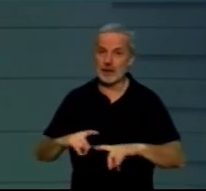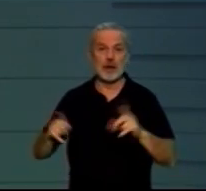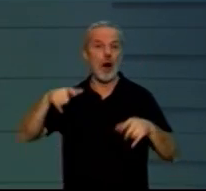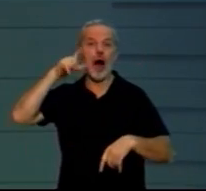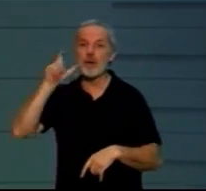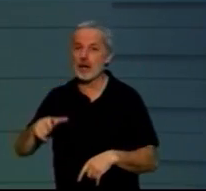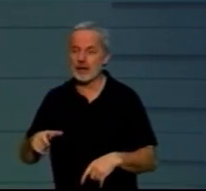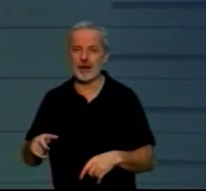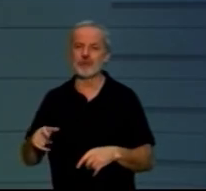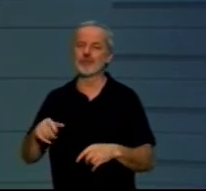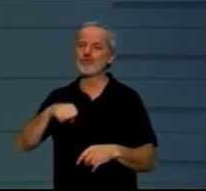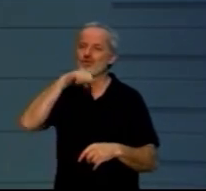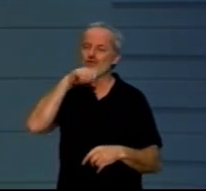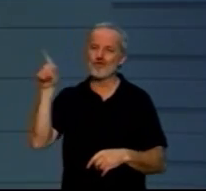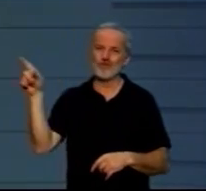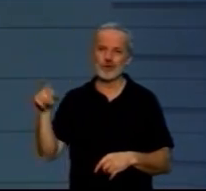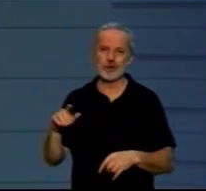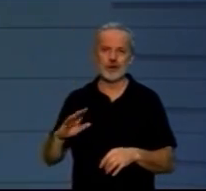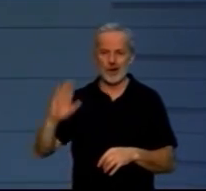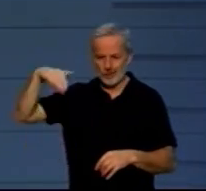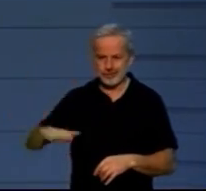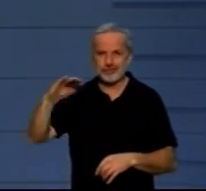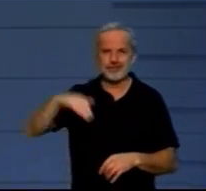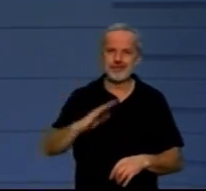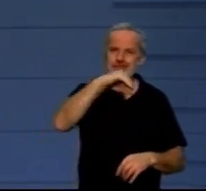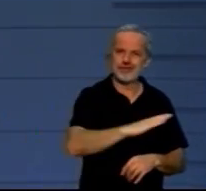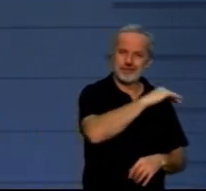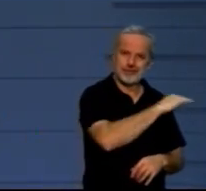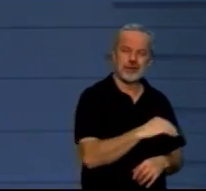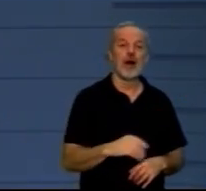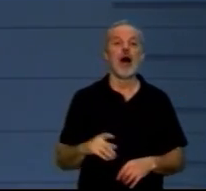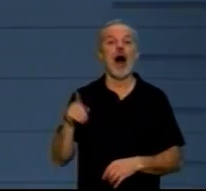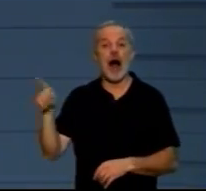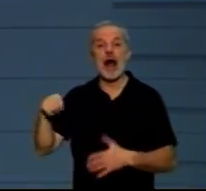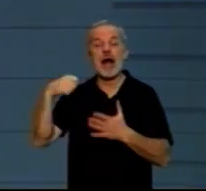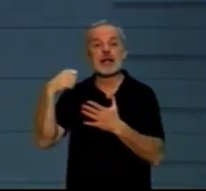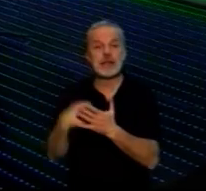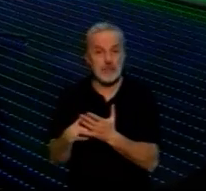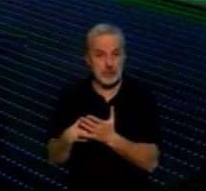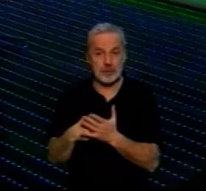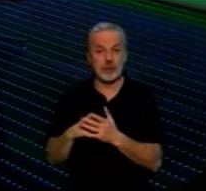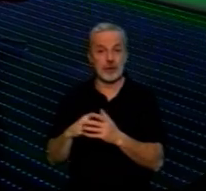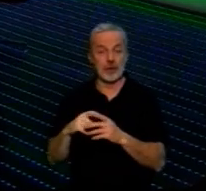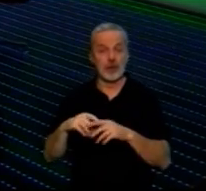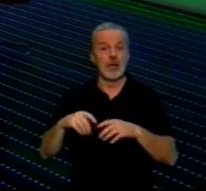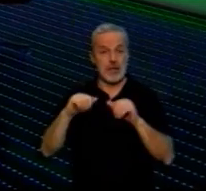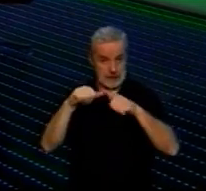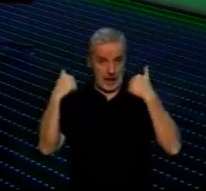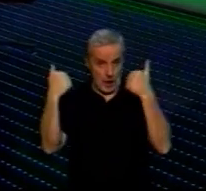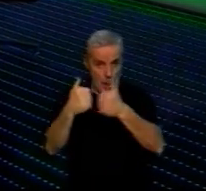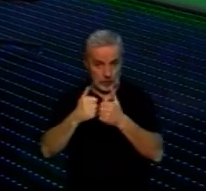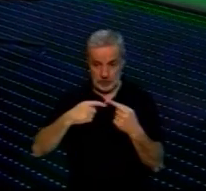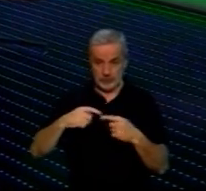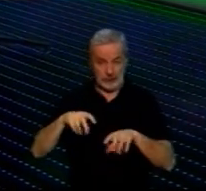například a tak dále. Ale musím říct, že pokud vezmu dráhovou cyklistiku, tak opravdu sprinteři, to je ta